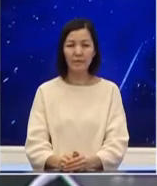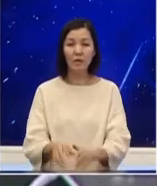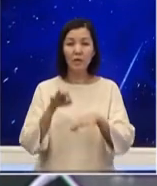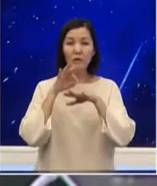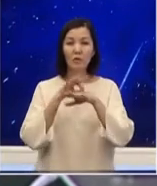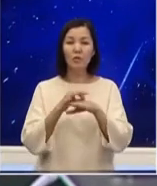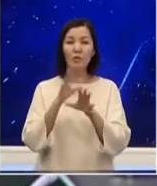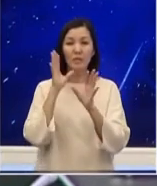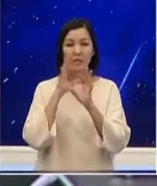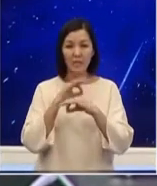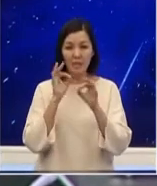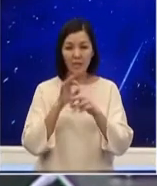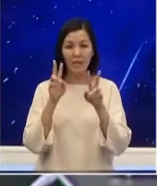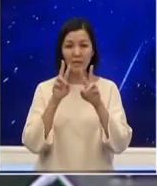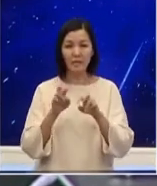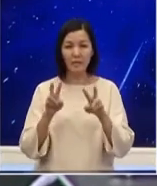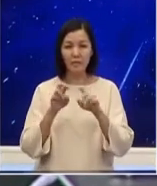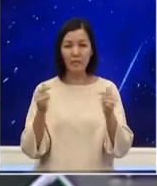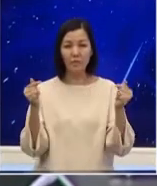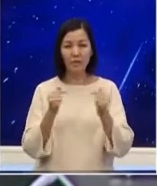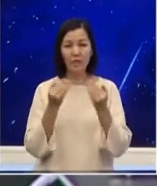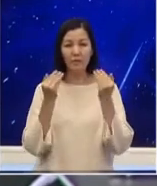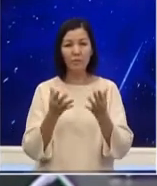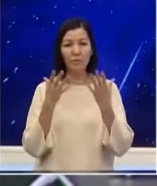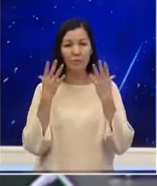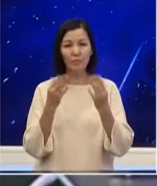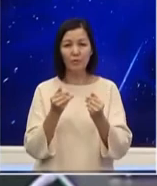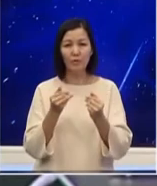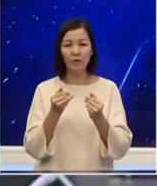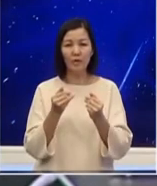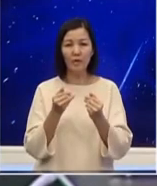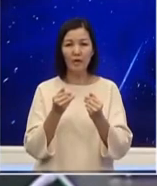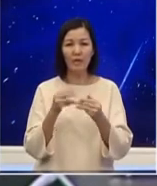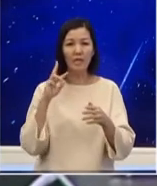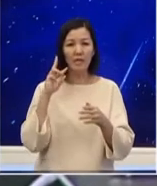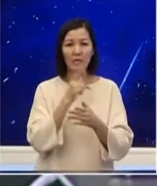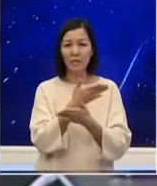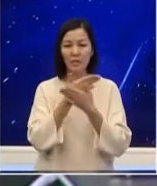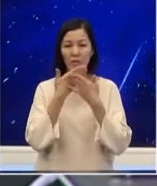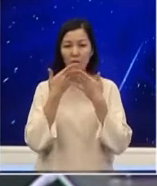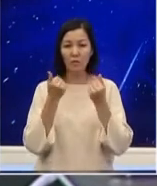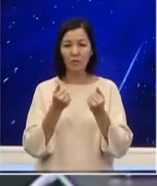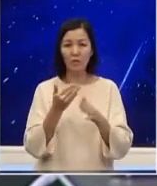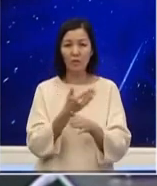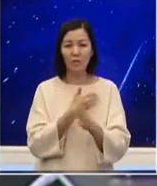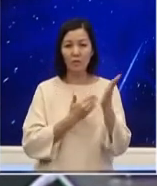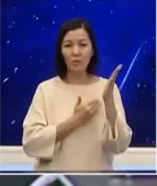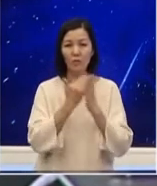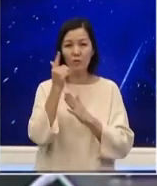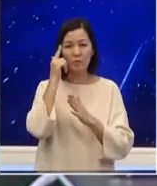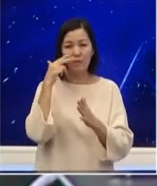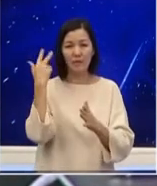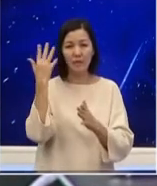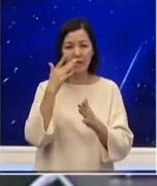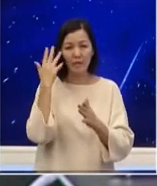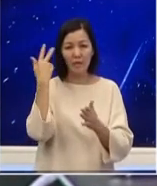Жүргізілген клиникалық зерттеулер мен тексерулерге сәйкес бүгінге дейін бірде-бір кері әсері бар оқиға анықталмады. Мәселен, қызудың көтерілуі, бас айналу,